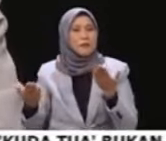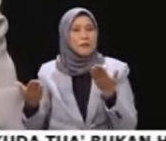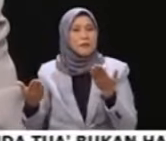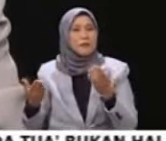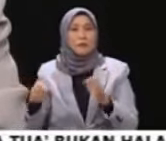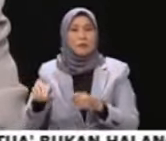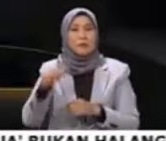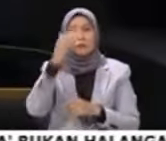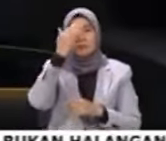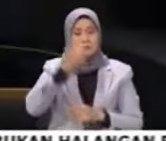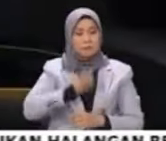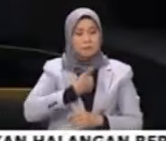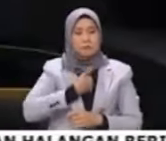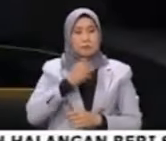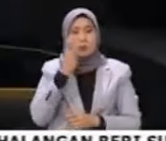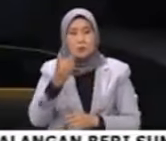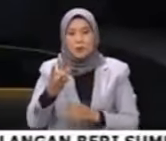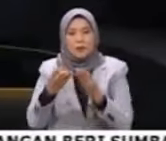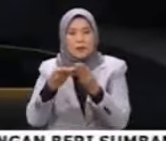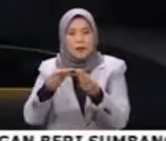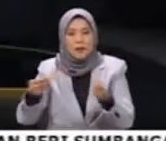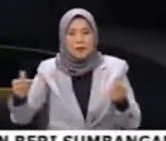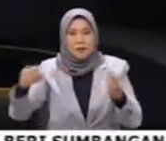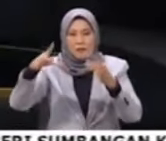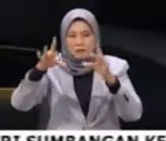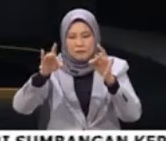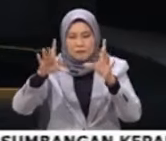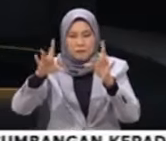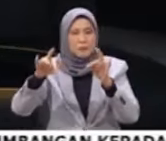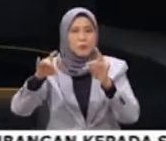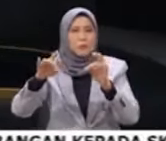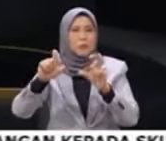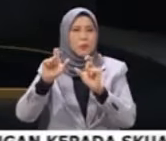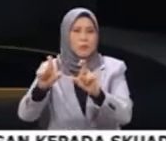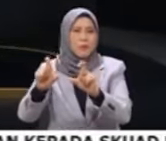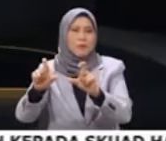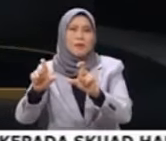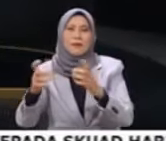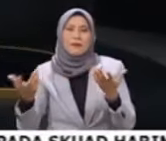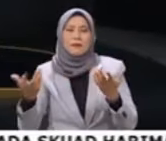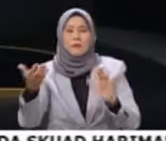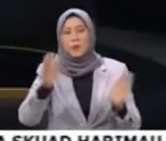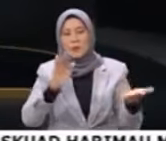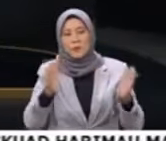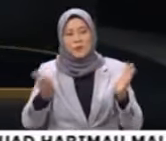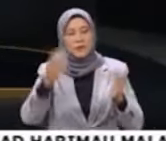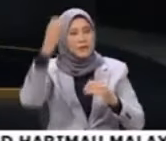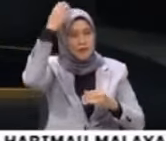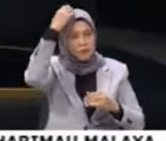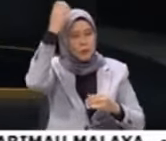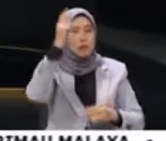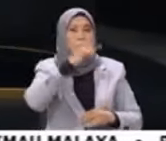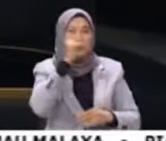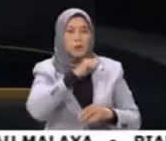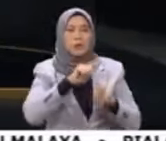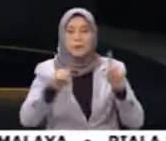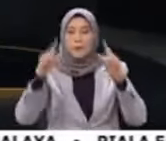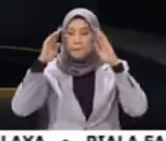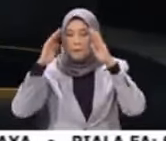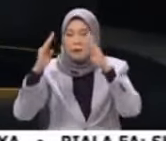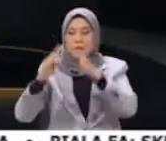Selut. Tuan Syed pun pergi sini tempat kan, Selut sini kalau compare dengan di sebelah Selangor. Selangor pun teruk juga, tapi di belah Pahang